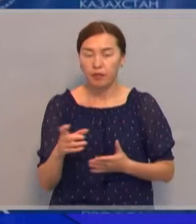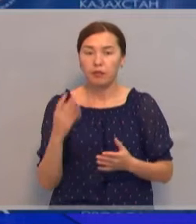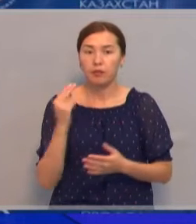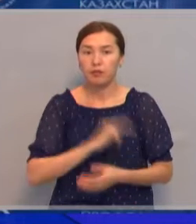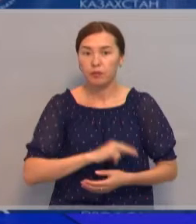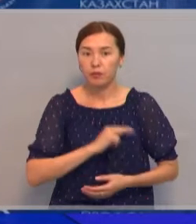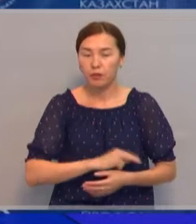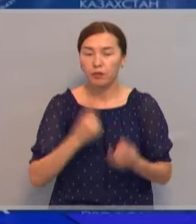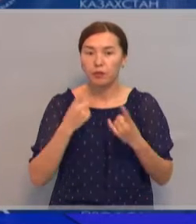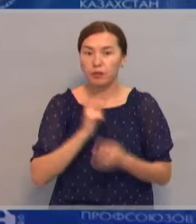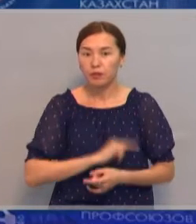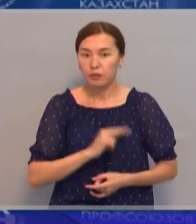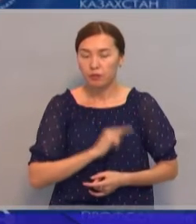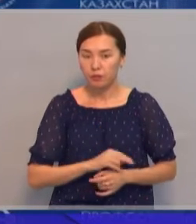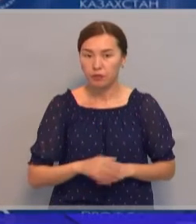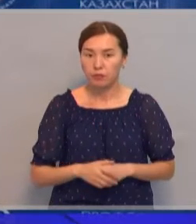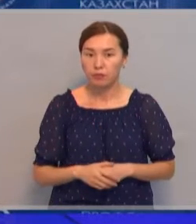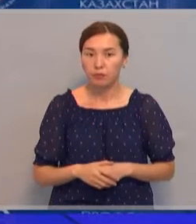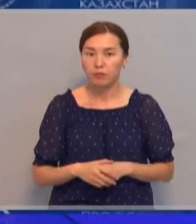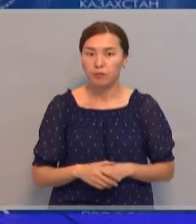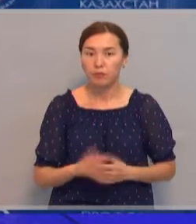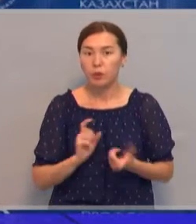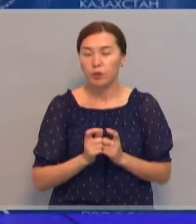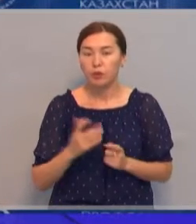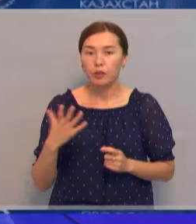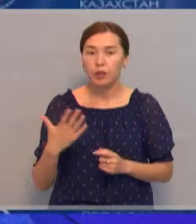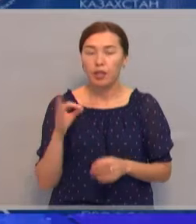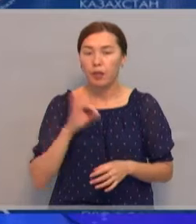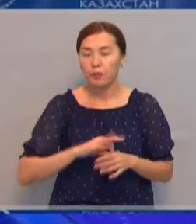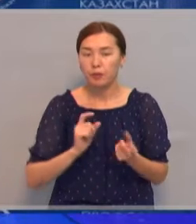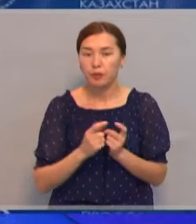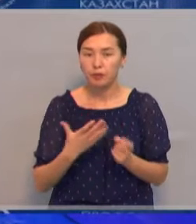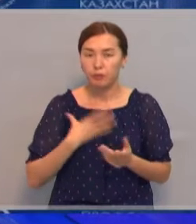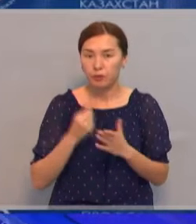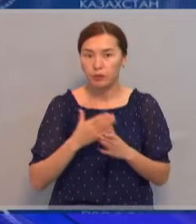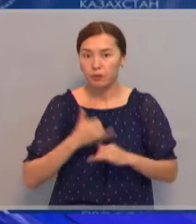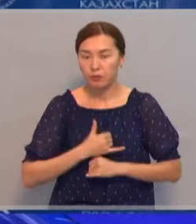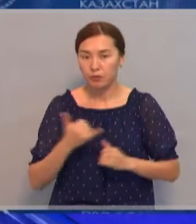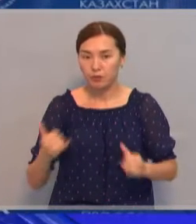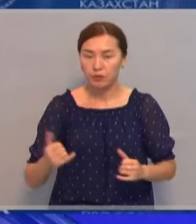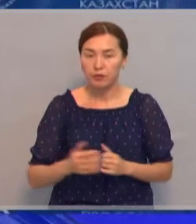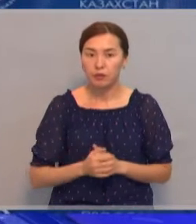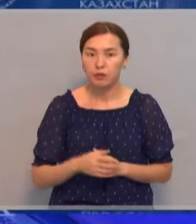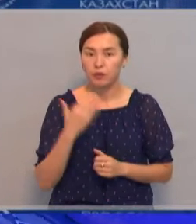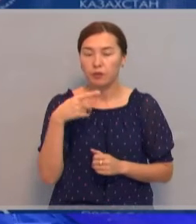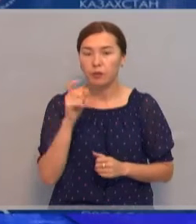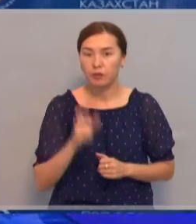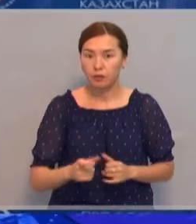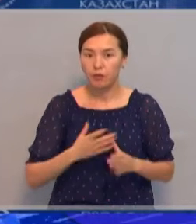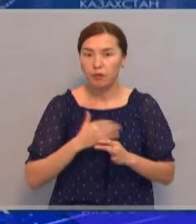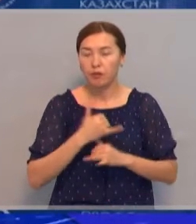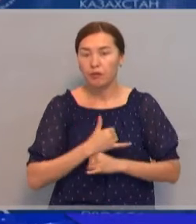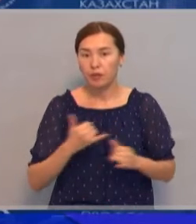тапжылмай ерен еңбегімен күресіп індетпен. Біз де өз үлесімізді қосып, сол кісілерге